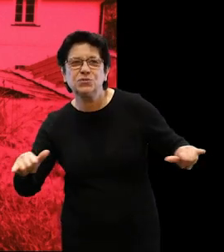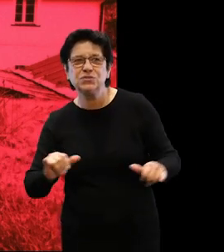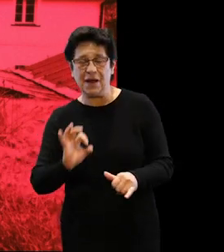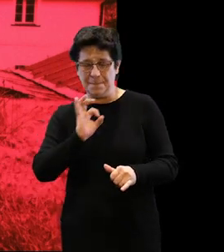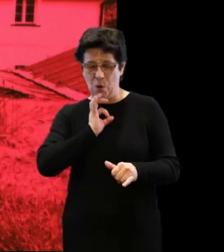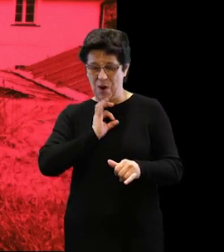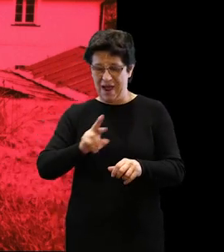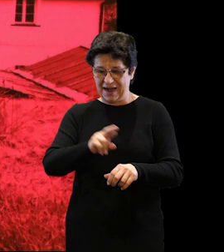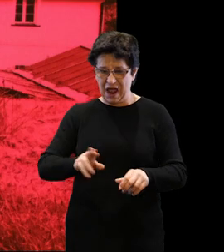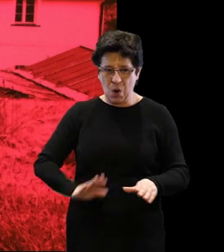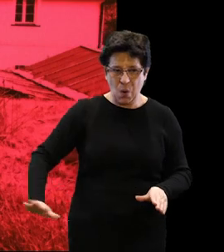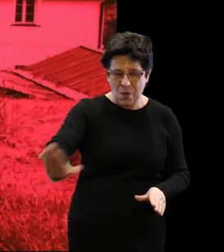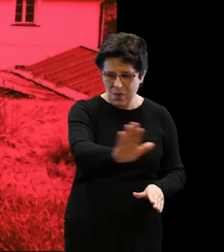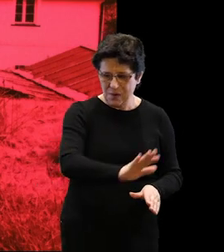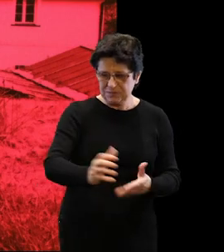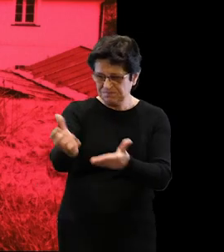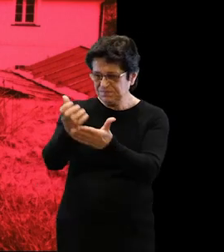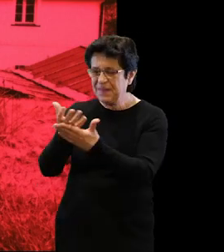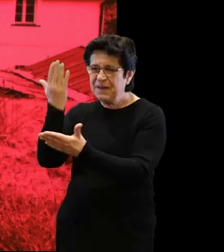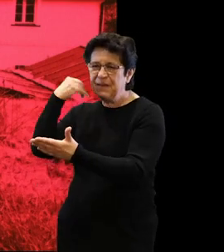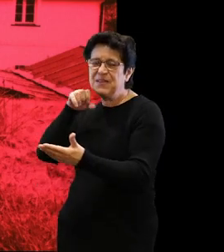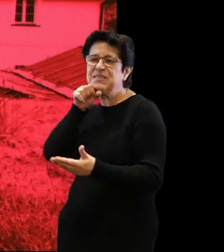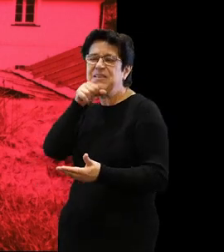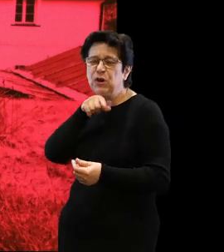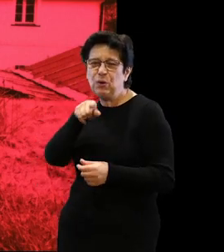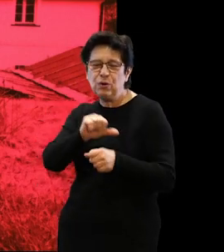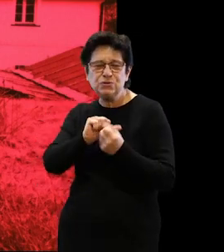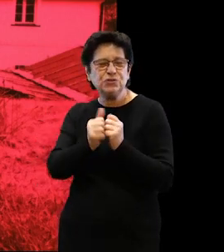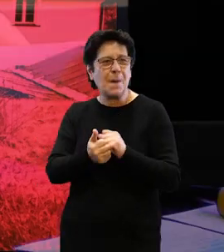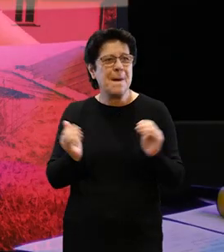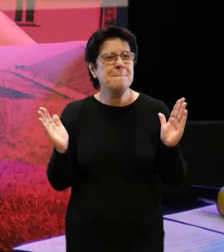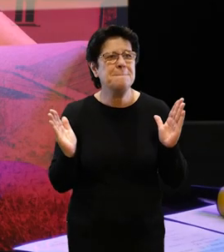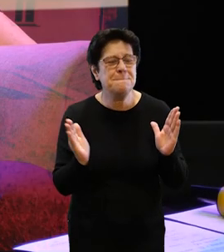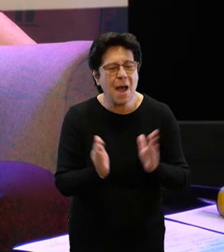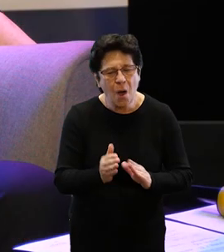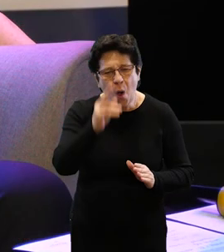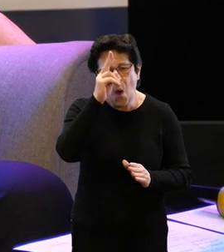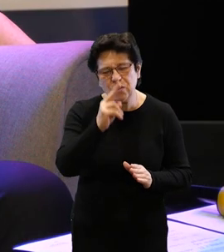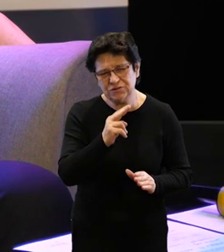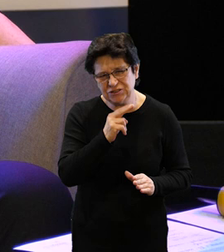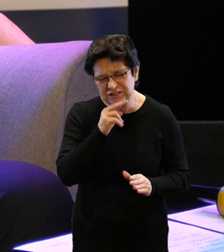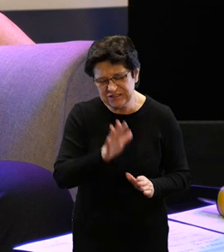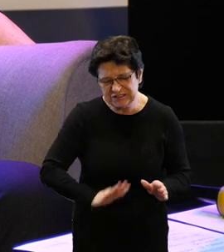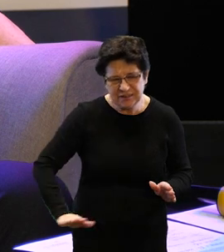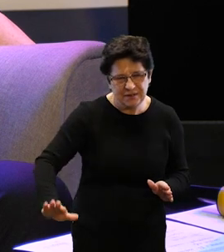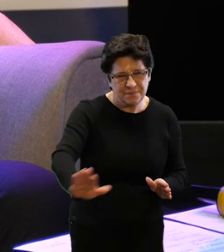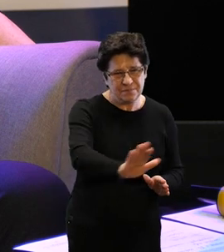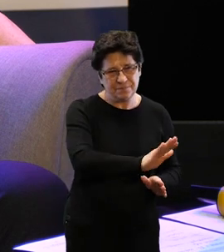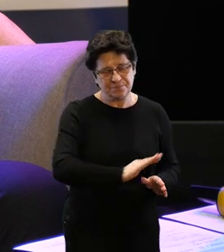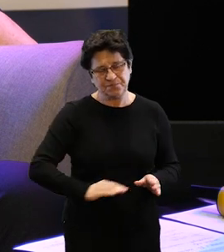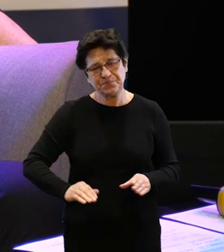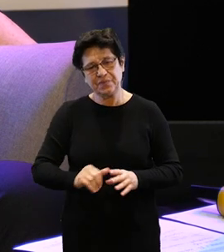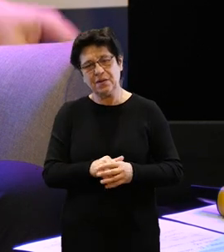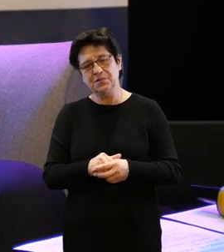ukrywajmy że temat nasze małe ojczyzny czyli nasze tutaj pobliskie miejsca są na pewno